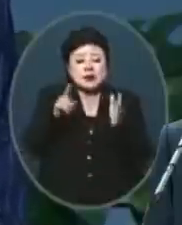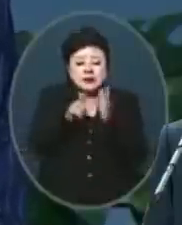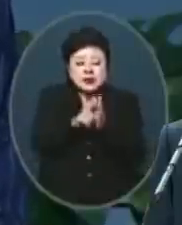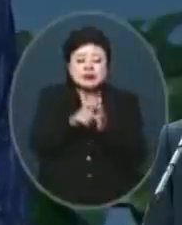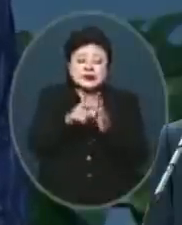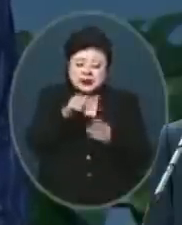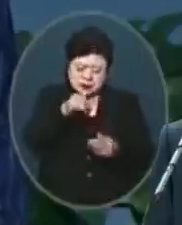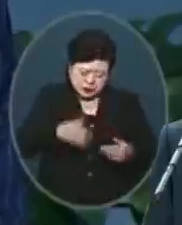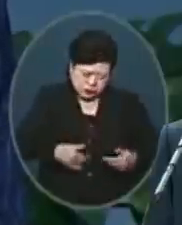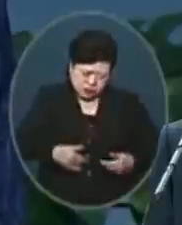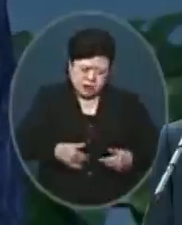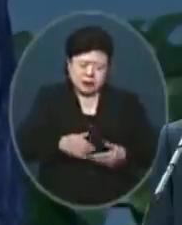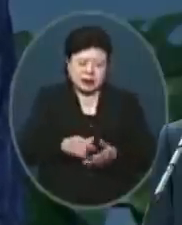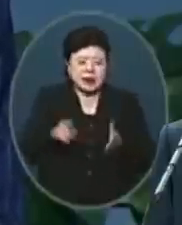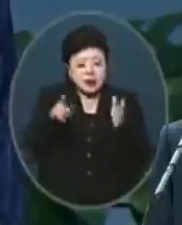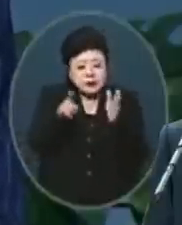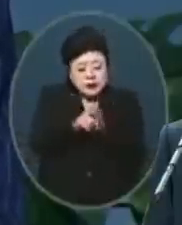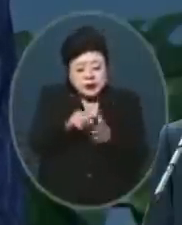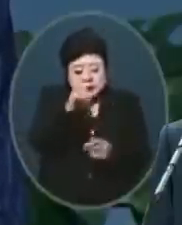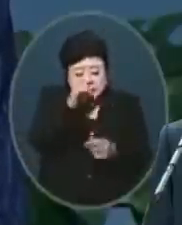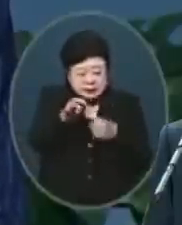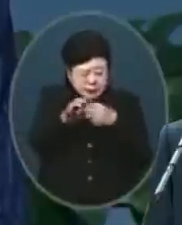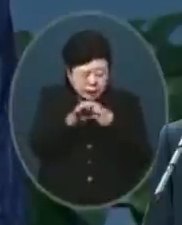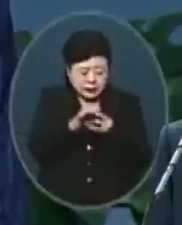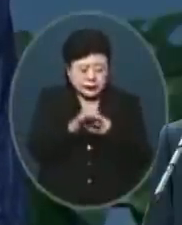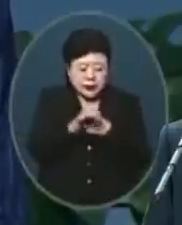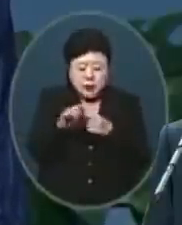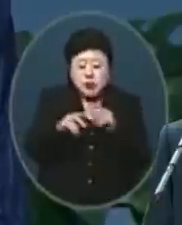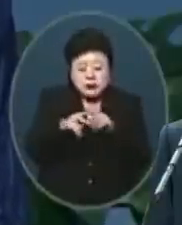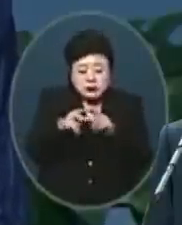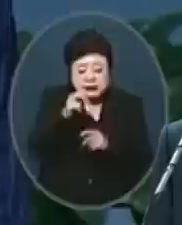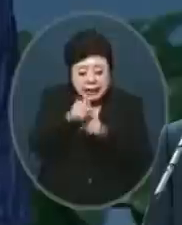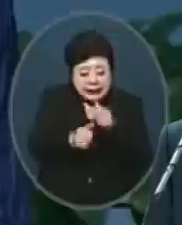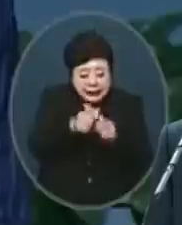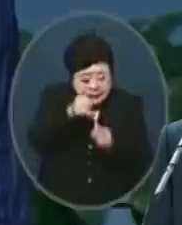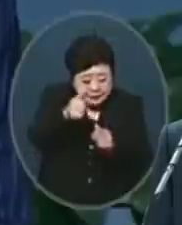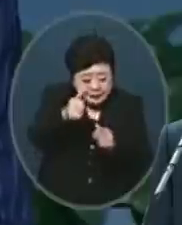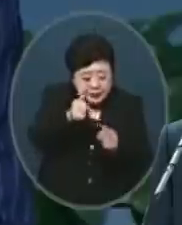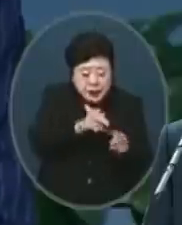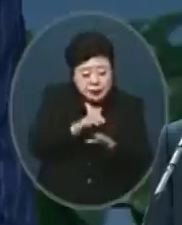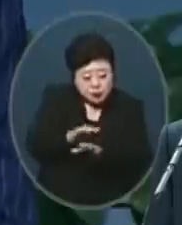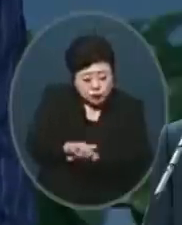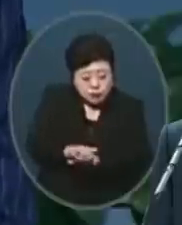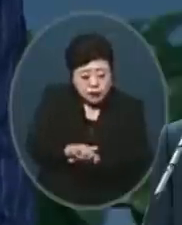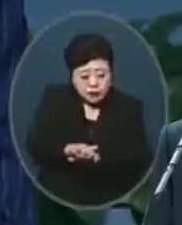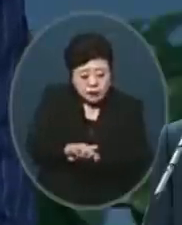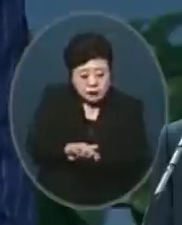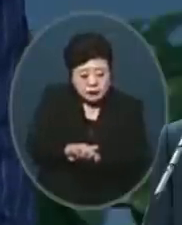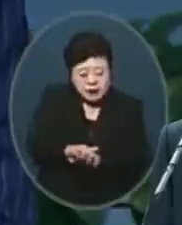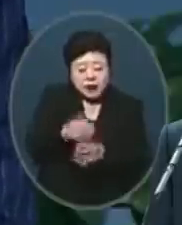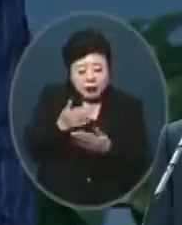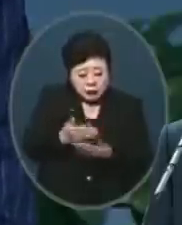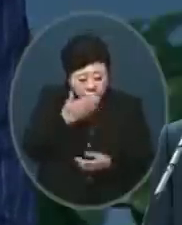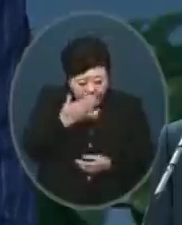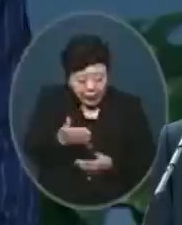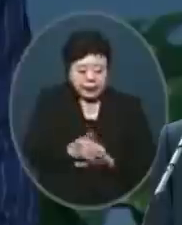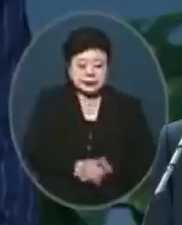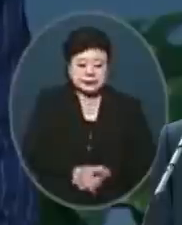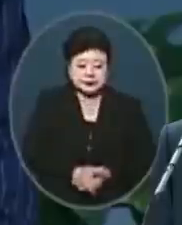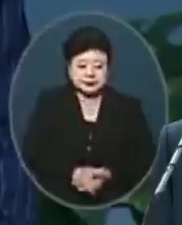것입니다. 믿음이 있으면 무엇이든지 하나님이 예비한 것을 얻을 수가 있는